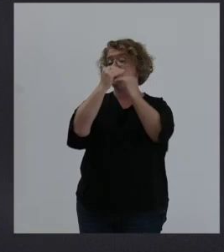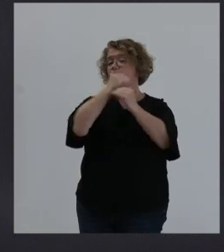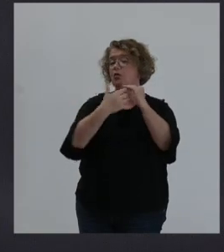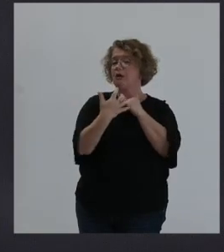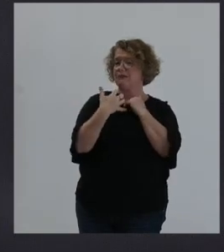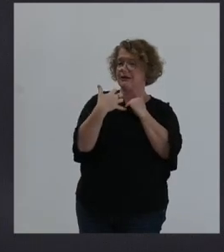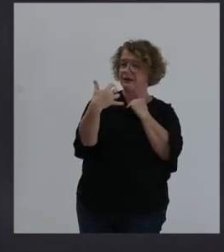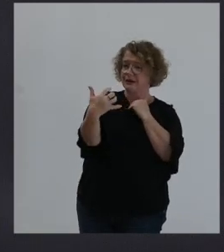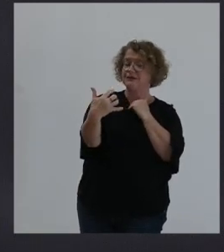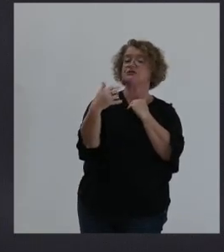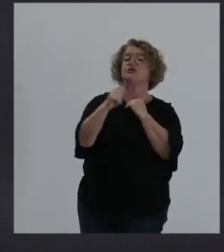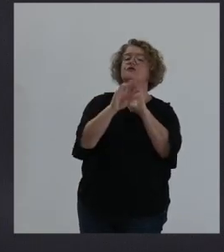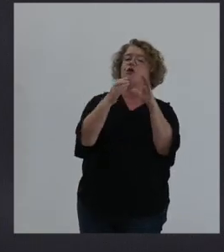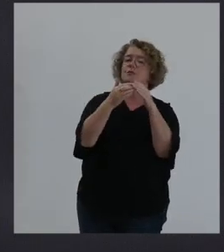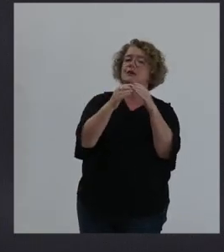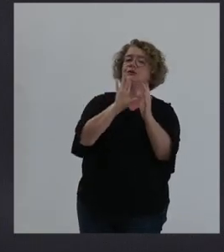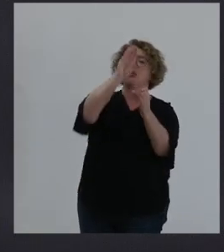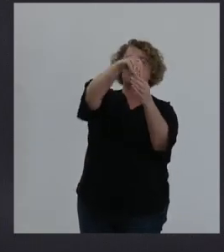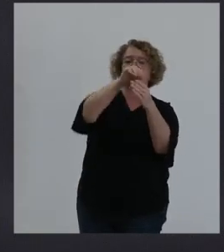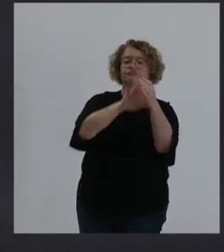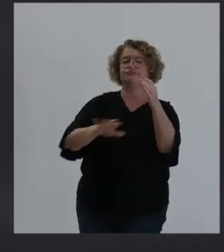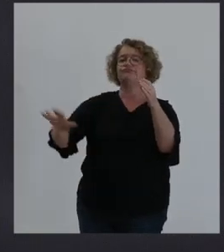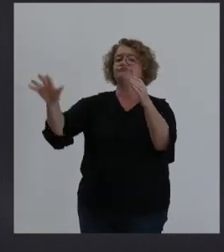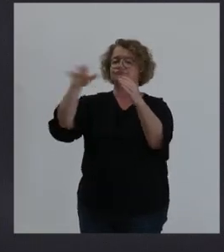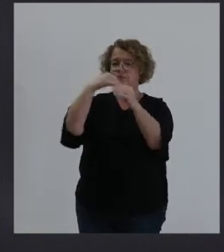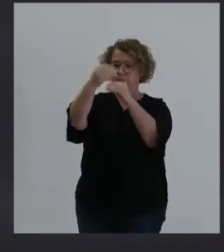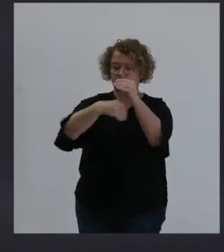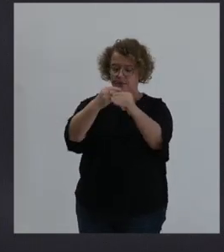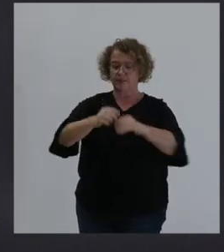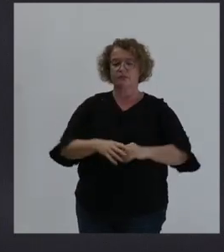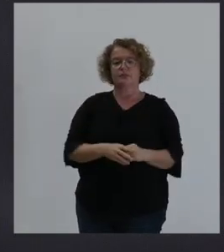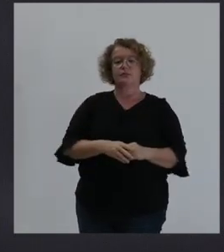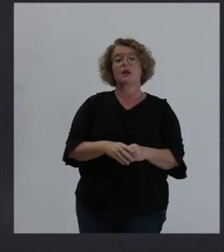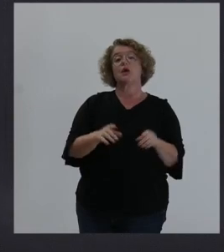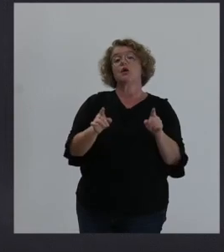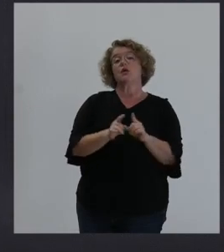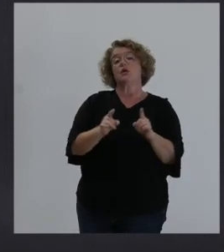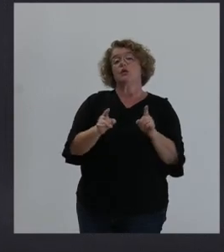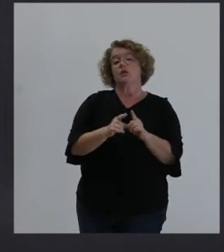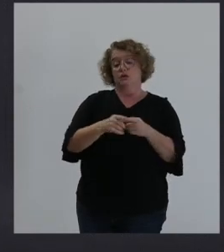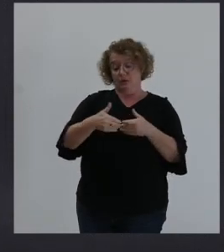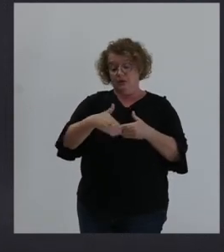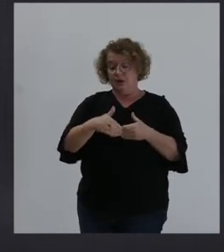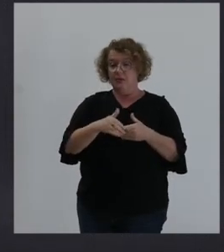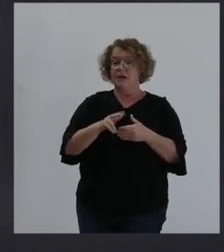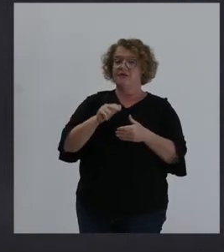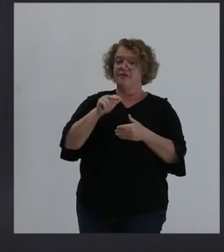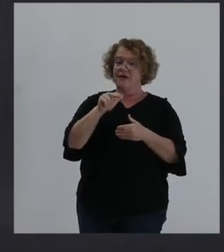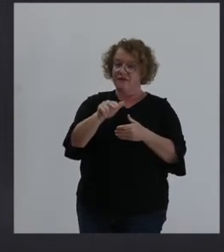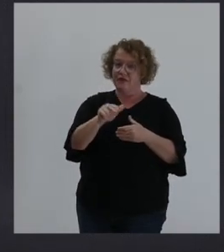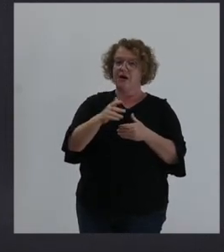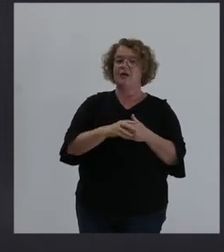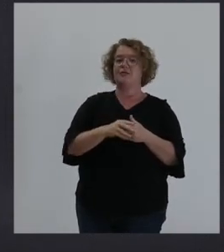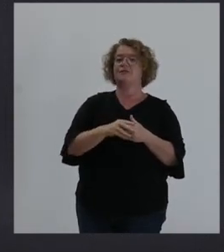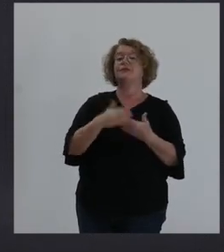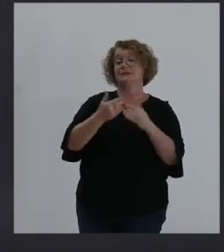ligne sur l'internationalisation des formations. Dans un prochain mandat, nous aurons l'opportunité, je tiens cela pour une opportunité,